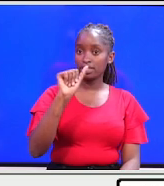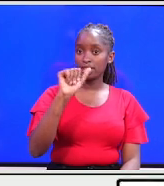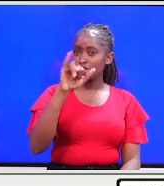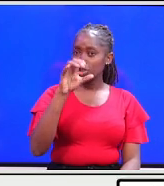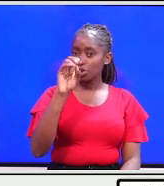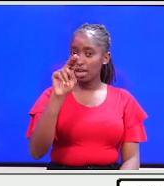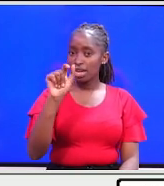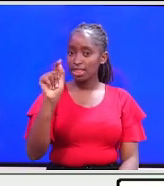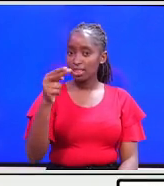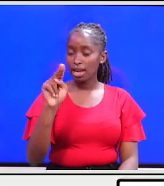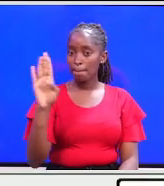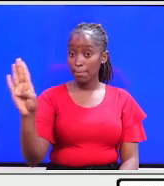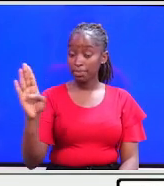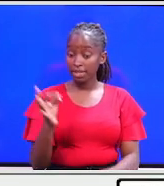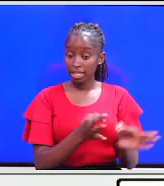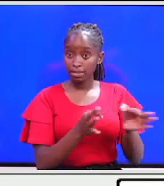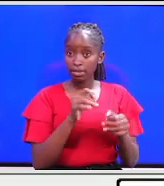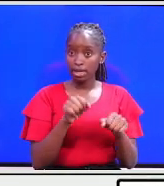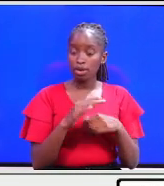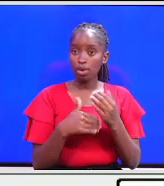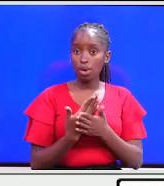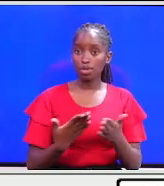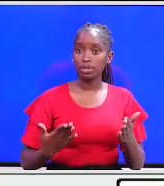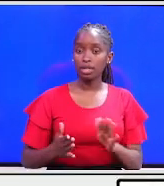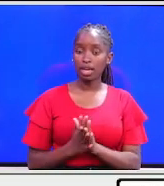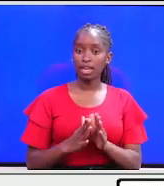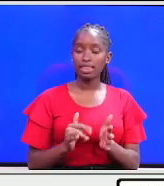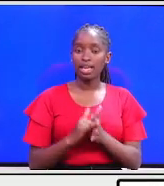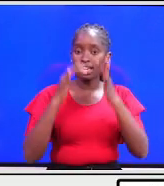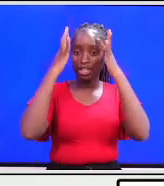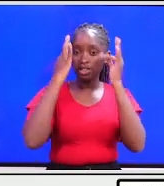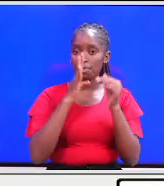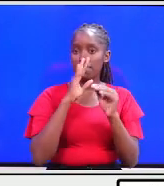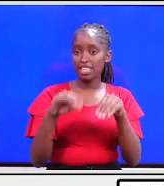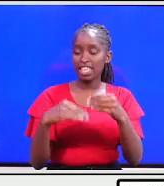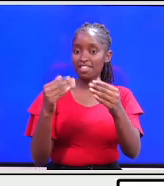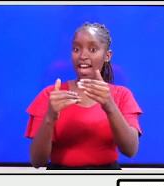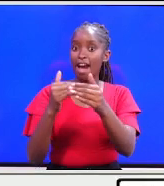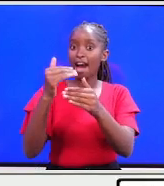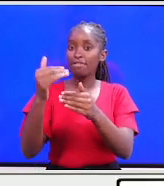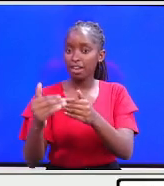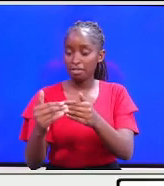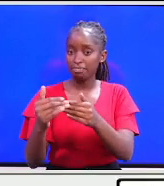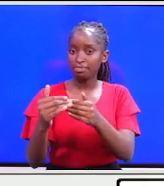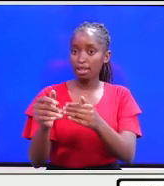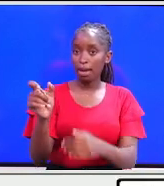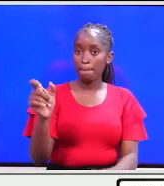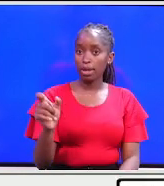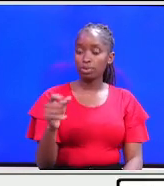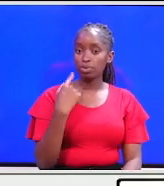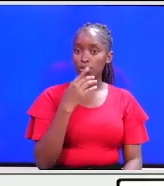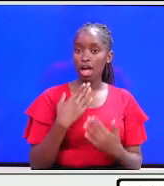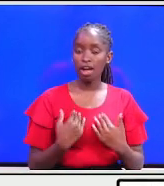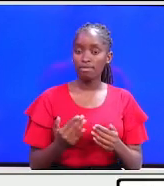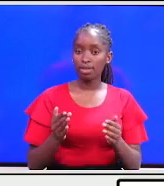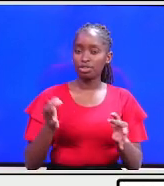B aweze kutueleza mengi kuhusiana na hilo, na ile kwamba ni amri ambayo ilitolewa baada ya yule ambaye ni hakimu mkuu